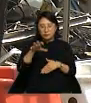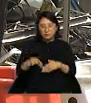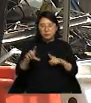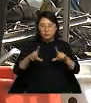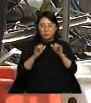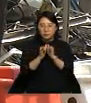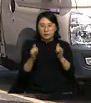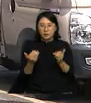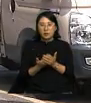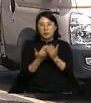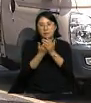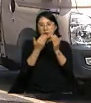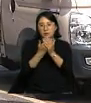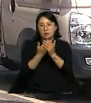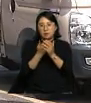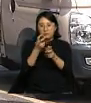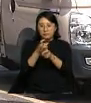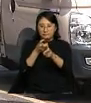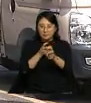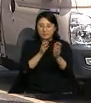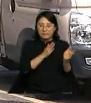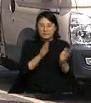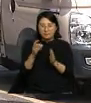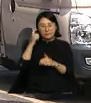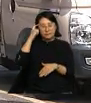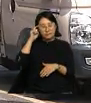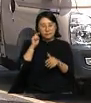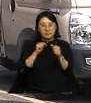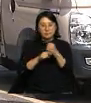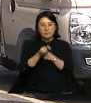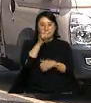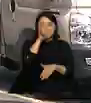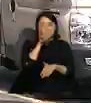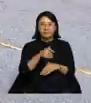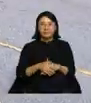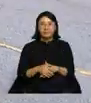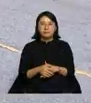국가산단 개발로 인한 교통 체증을 대비한다는 의미를 갖습니다.